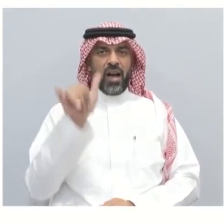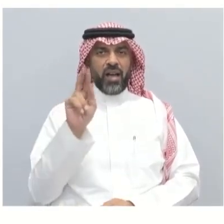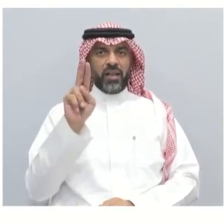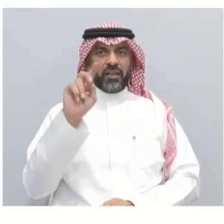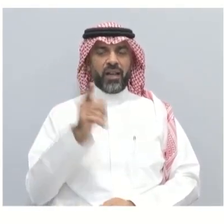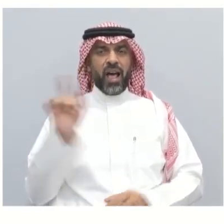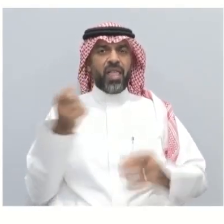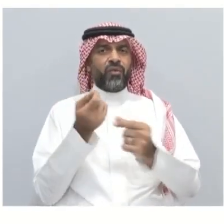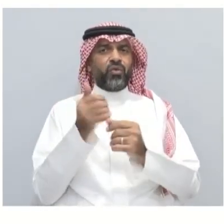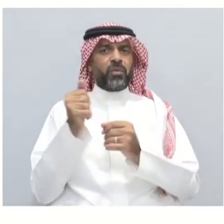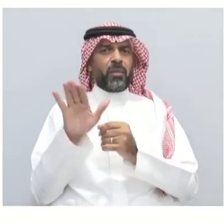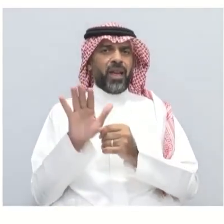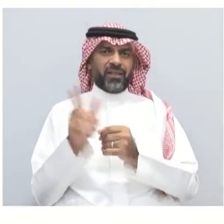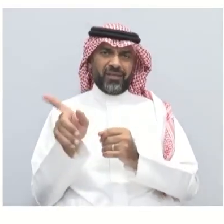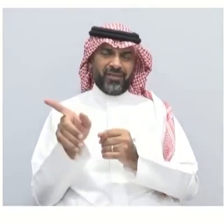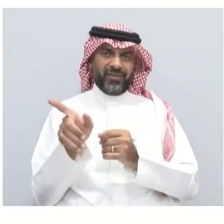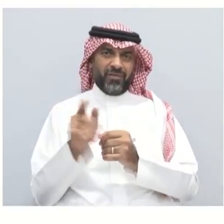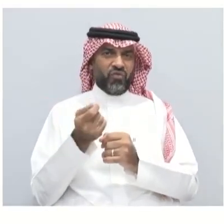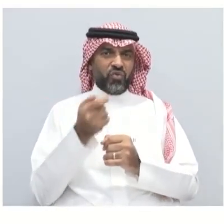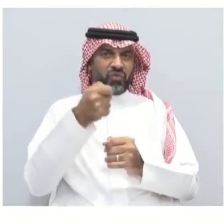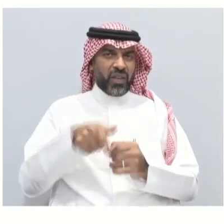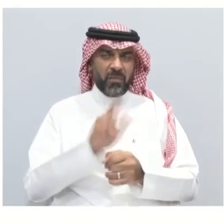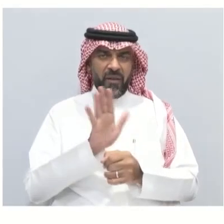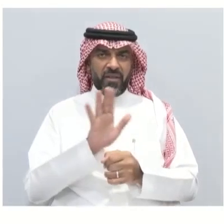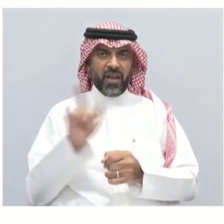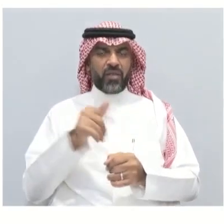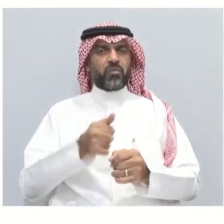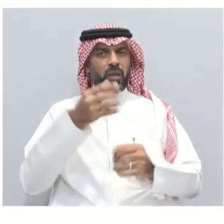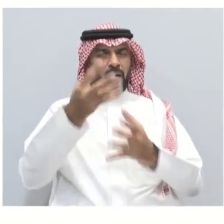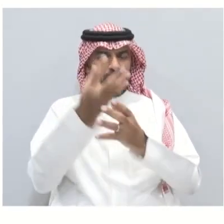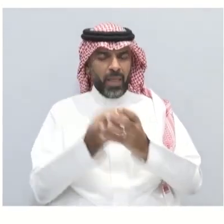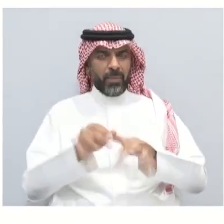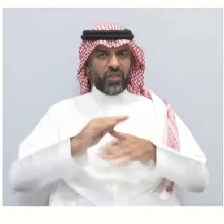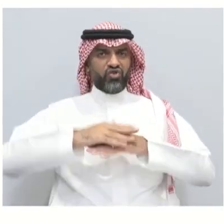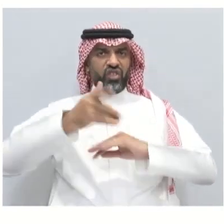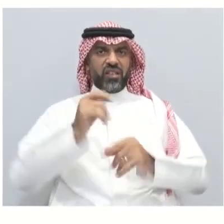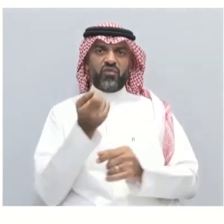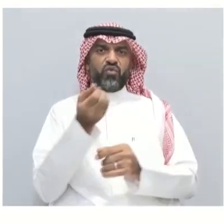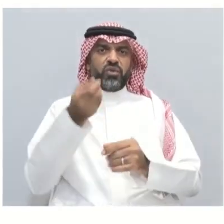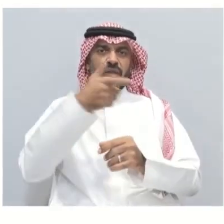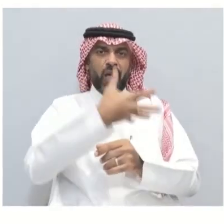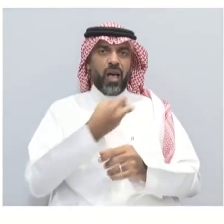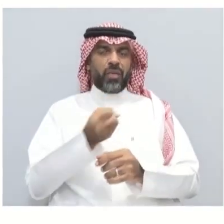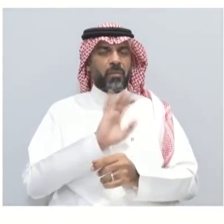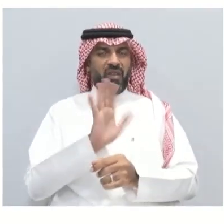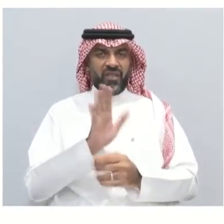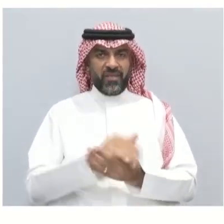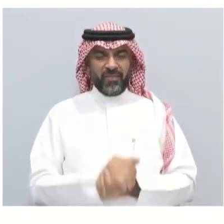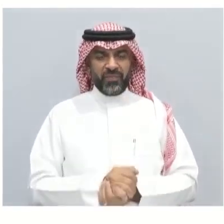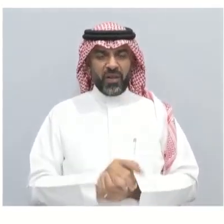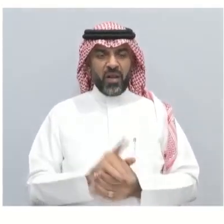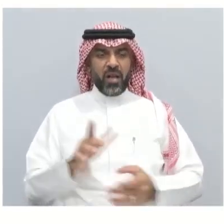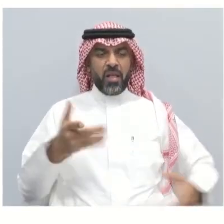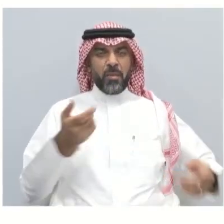او المجانيه والتي نستطيع من خلالها تحميلها على الجهاز بدون اي رسوم ماليه وهي برامج